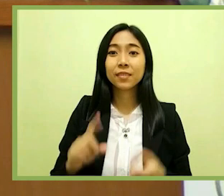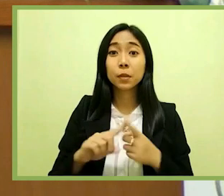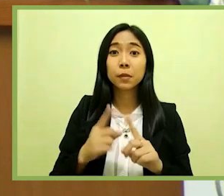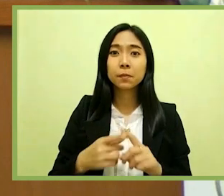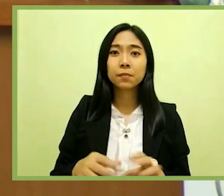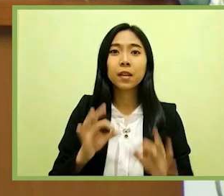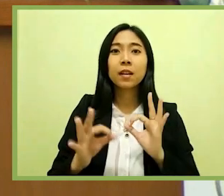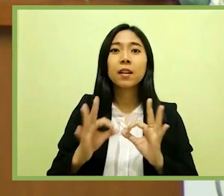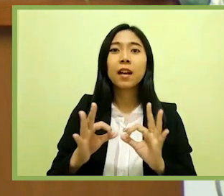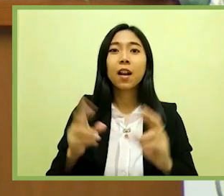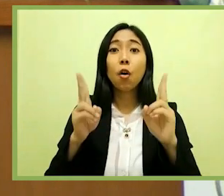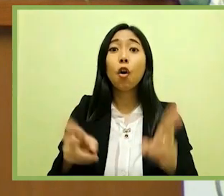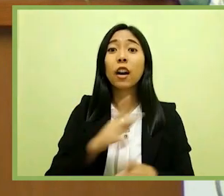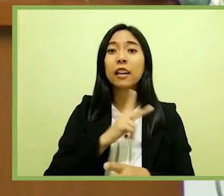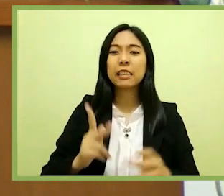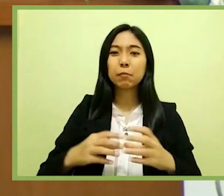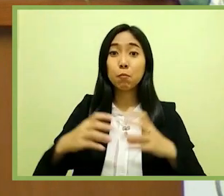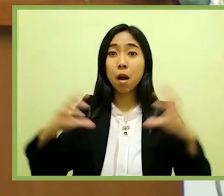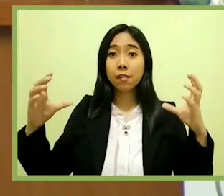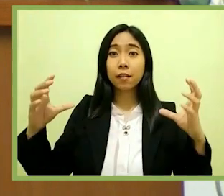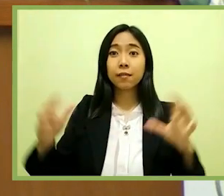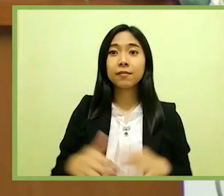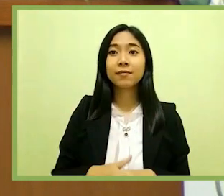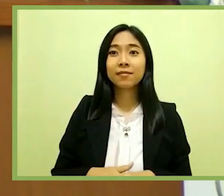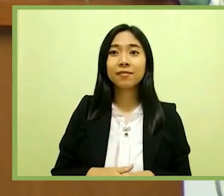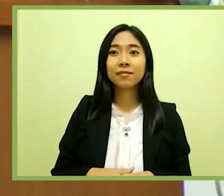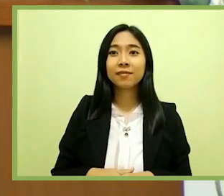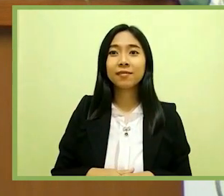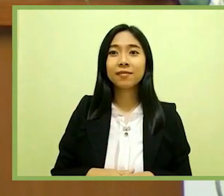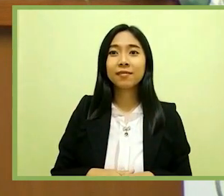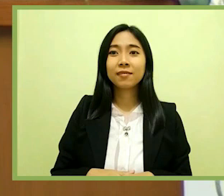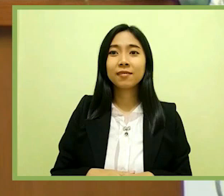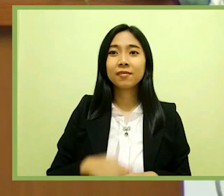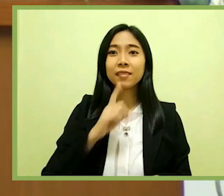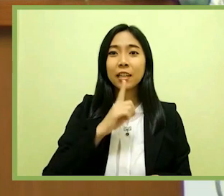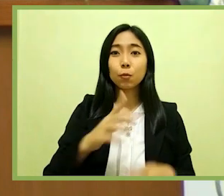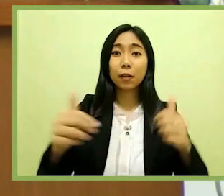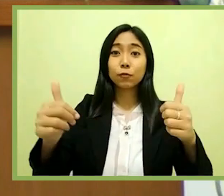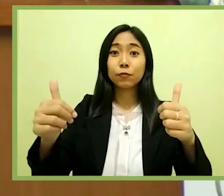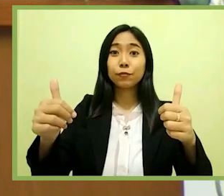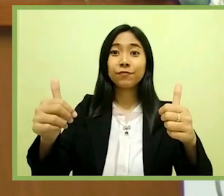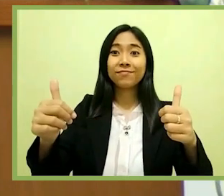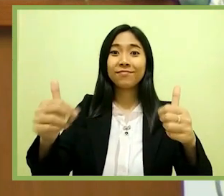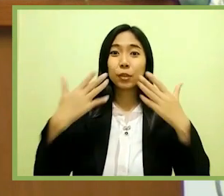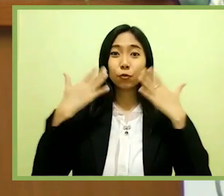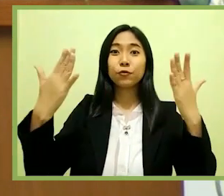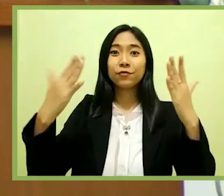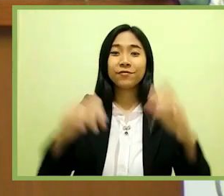Saudara, kalau jumlah orang Kristen banyak, tentu itu hal yang patut kita syukuri,